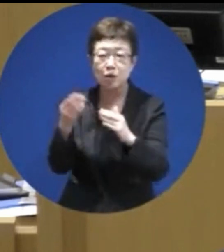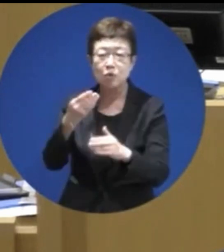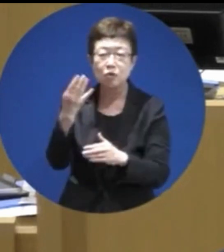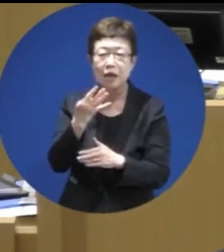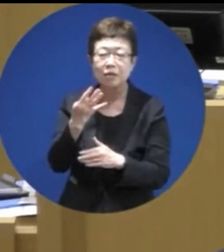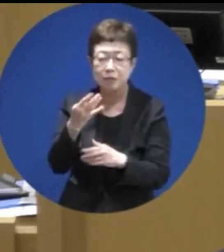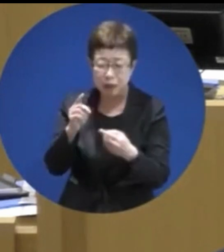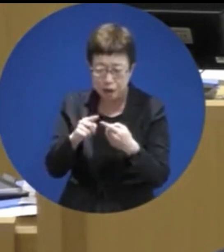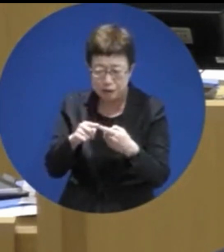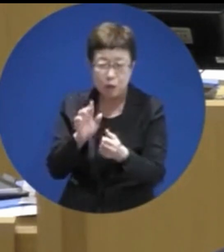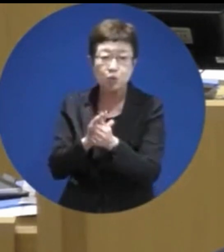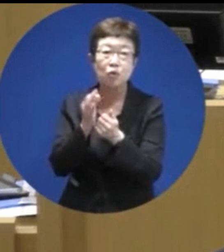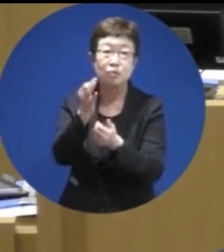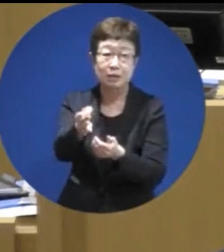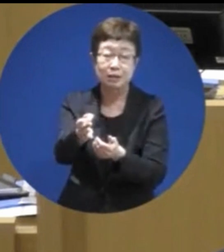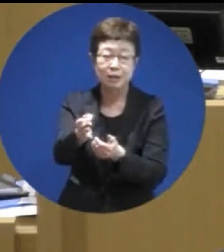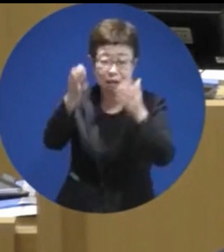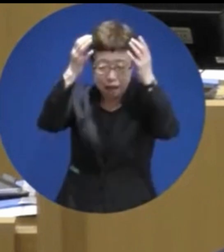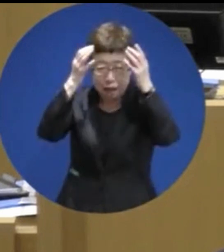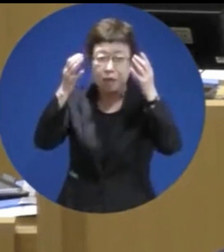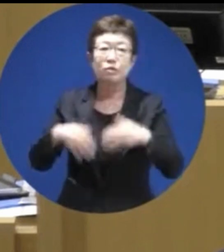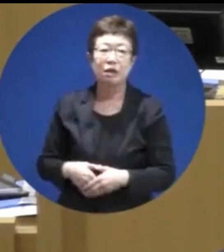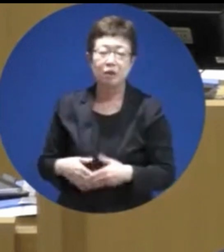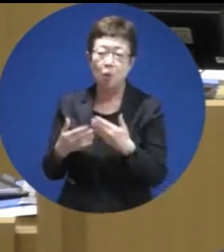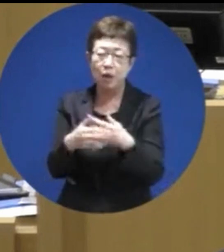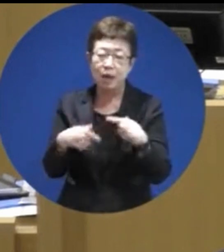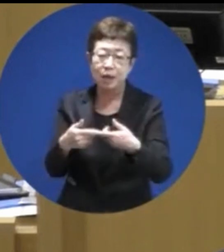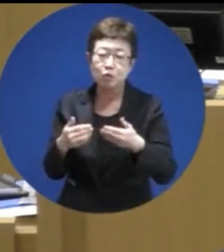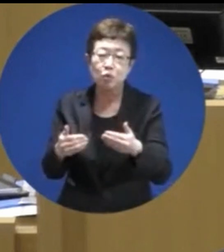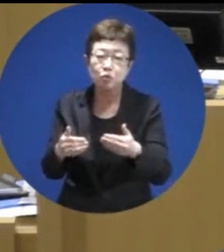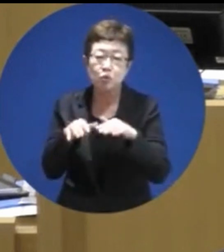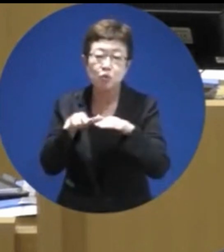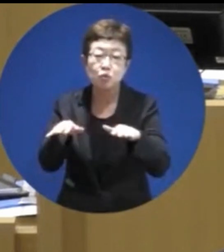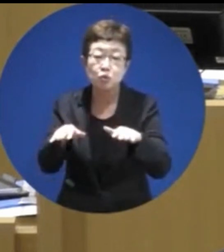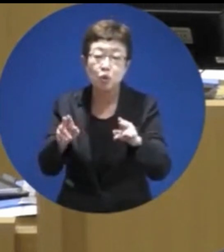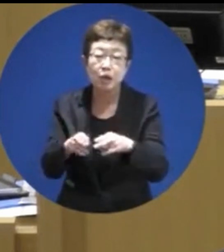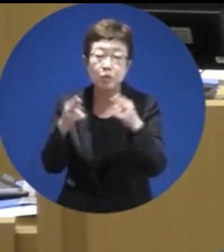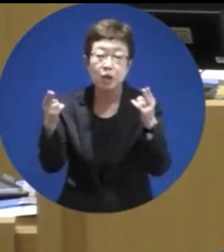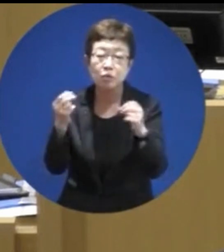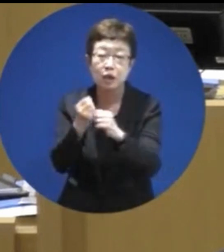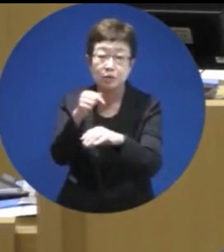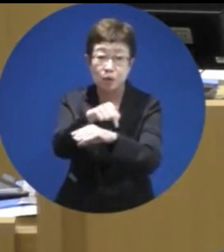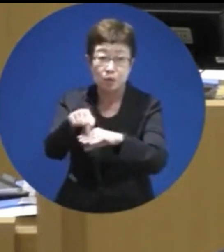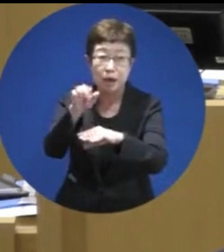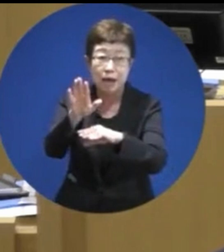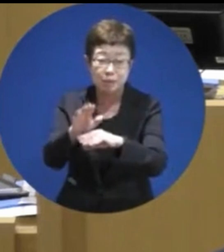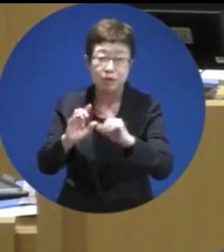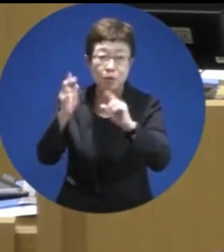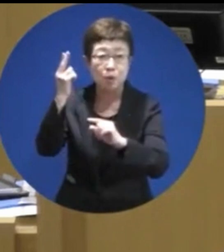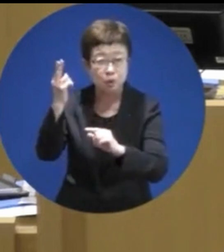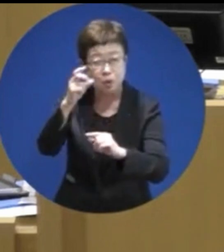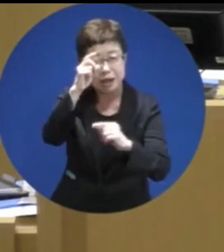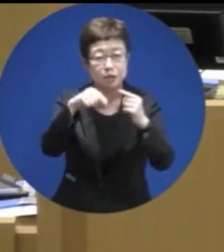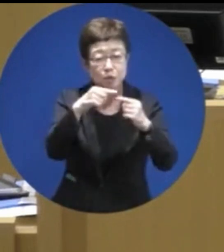してまいります。合わせて現在ヘルメット着用や保険加入促進の周知用リーフレットの作成を予定しており、東京都や警